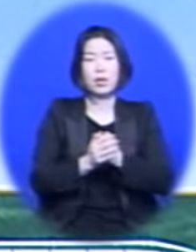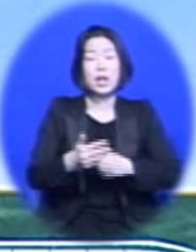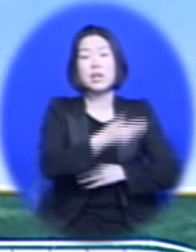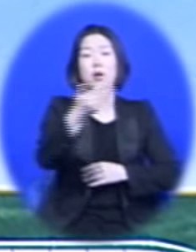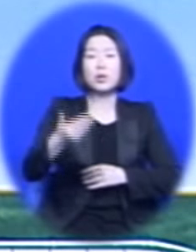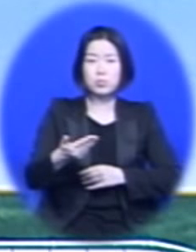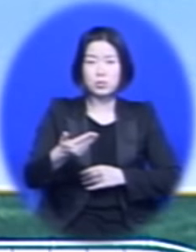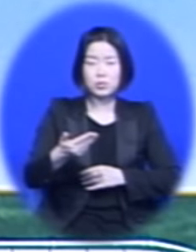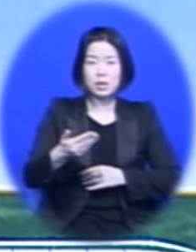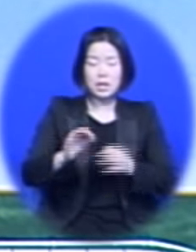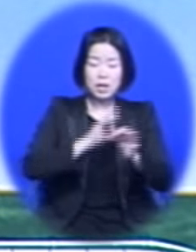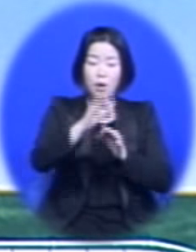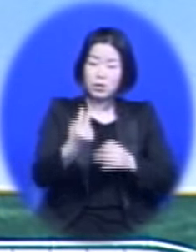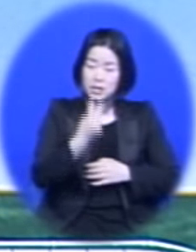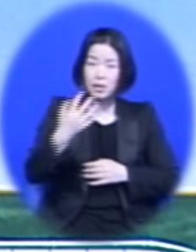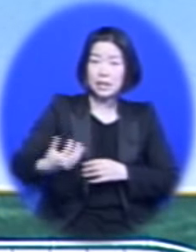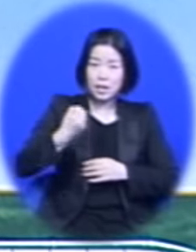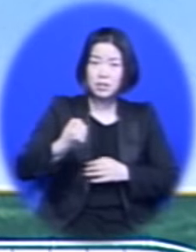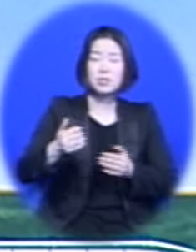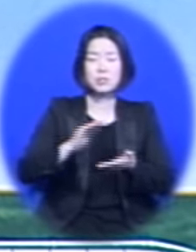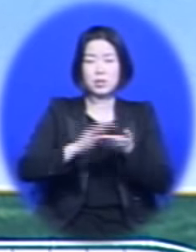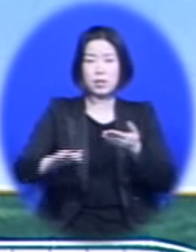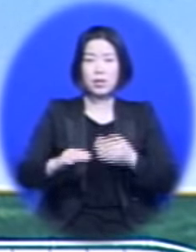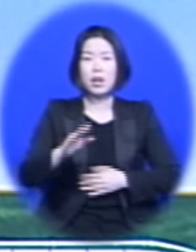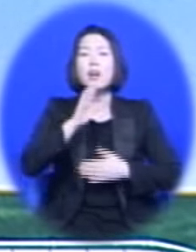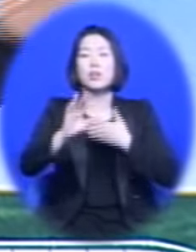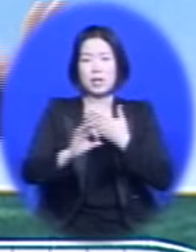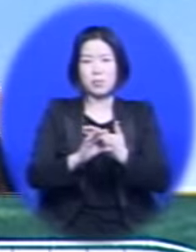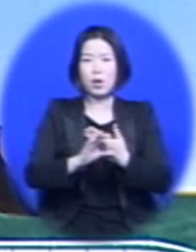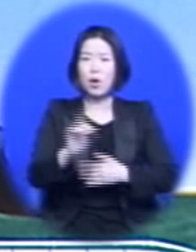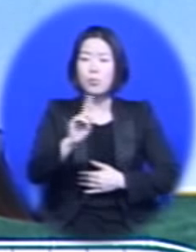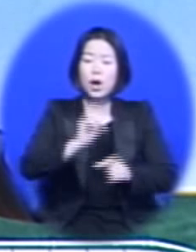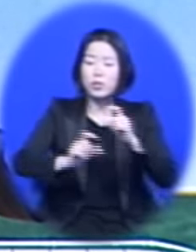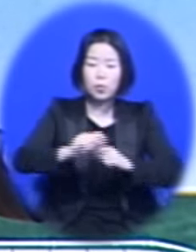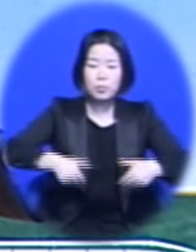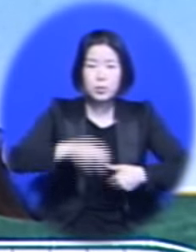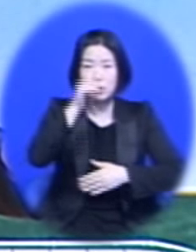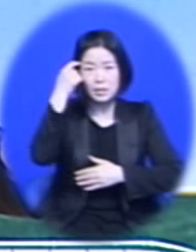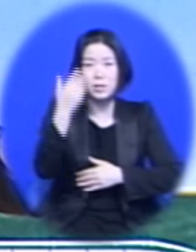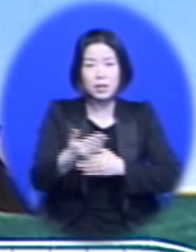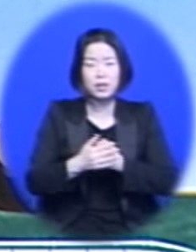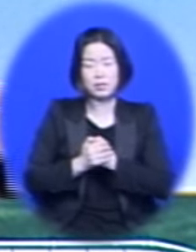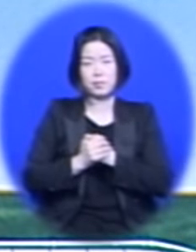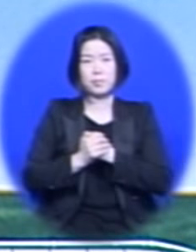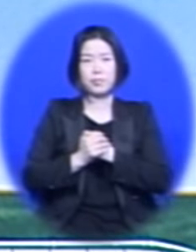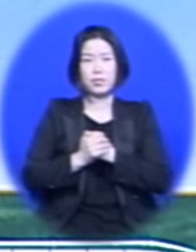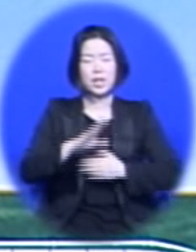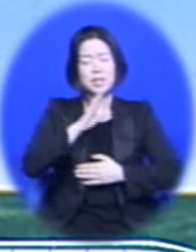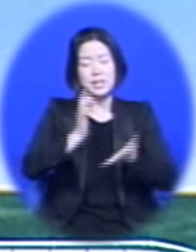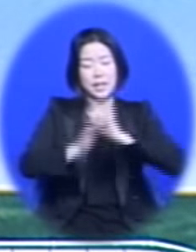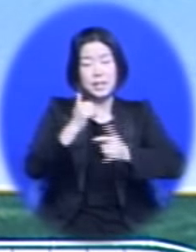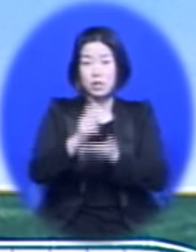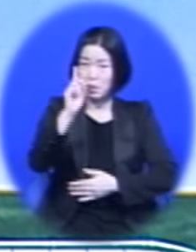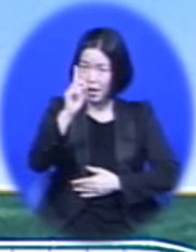여러분이 영생을 얻었습니다. 그렇다면 무엇이 더 필요합니까? 진짜 예수님